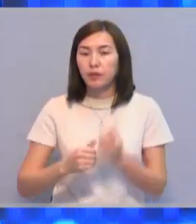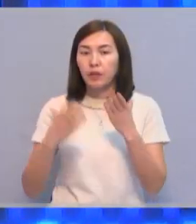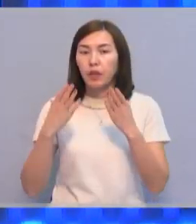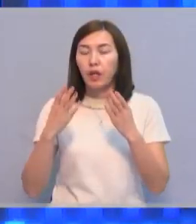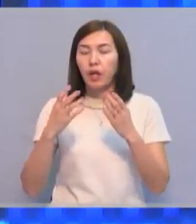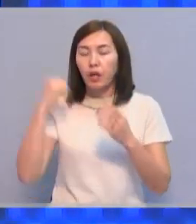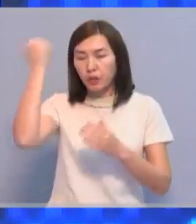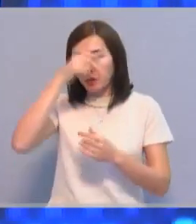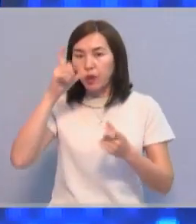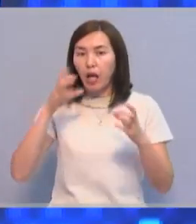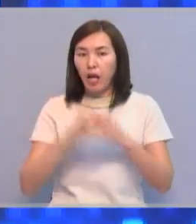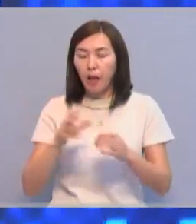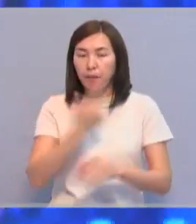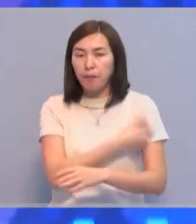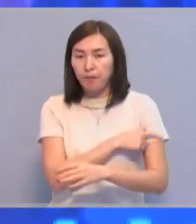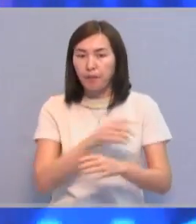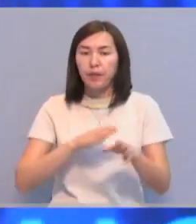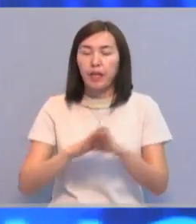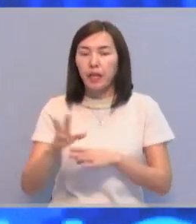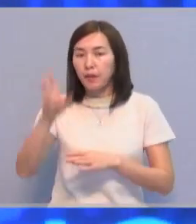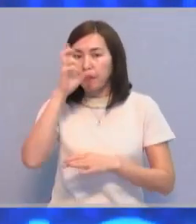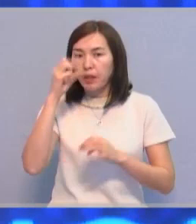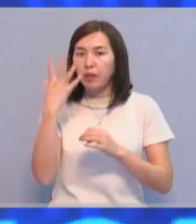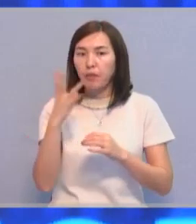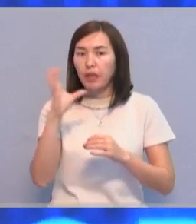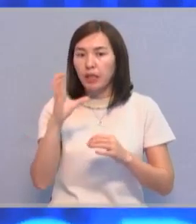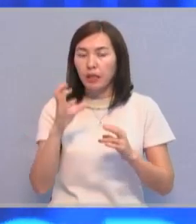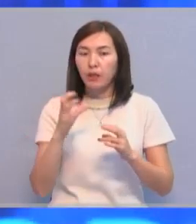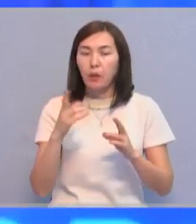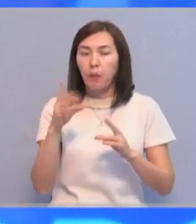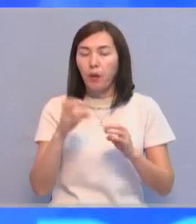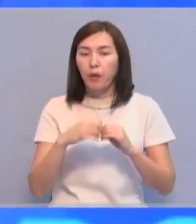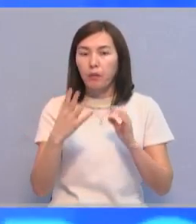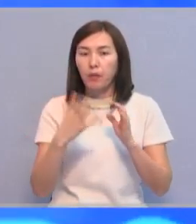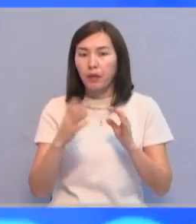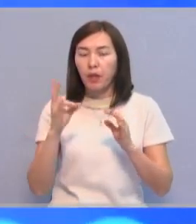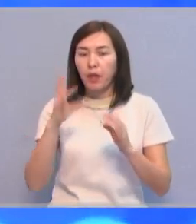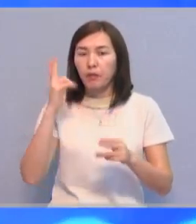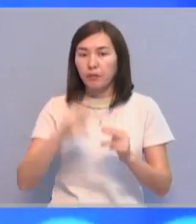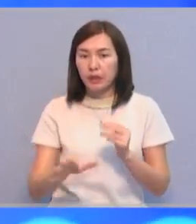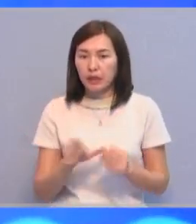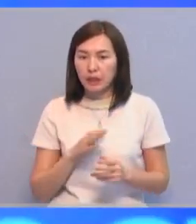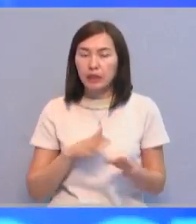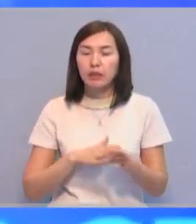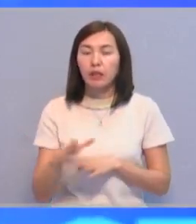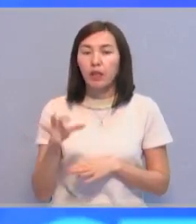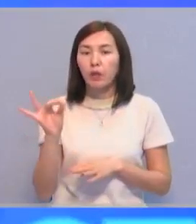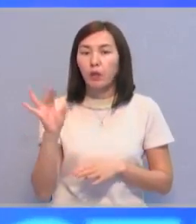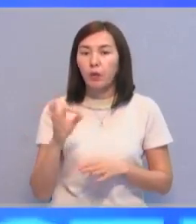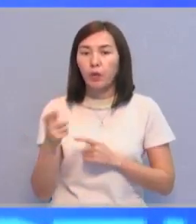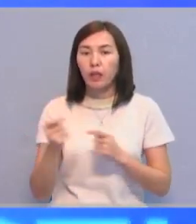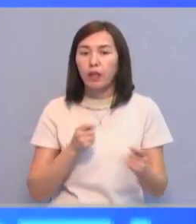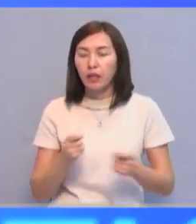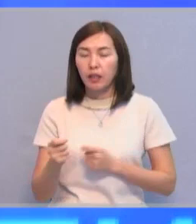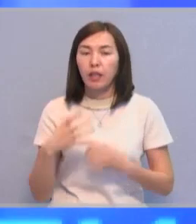Ежегодная кампания прикрепления к поликлиникам, прошедшая в стране с 15 сентября по 15 ноября, завершилась. Исполняющий обязанности